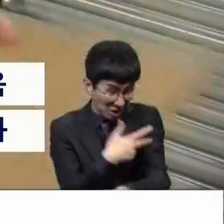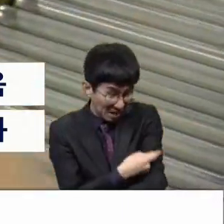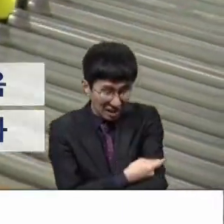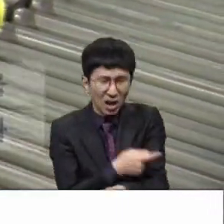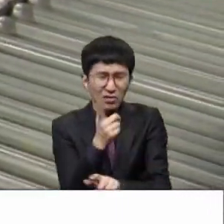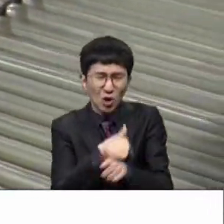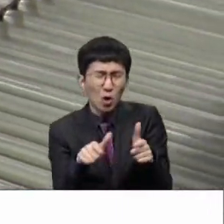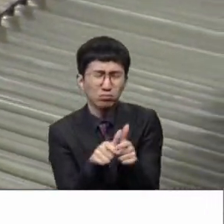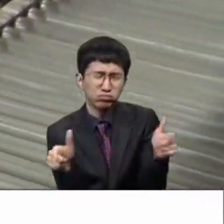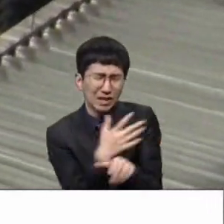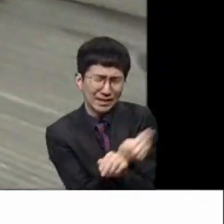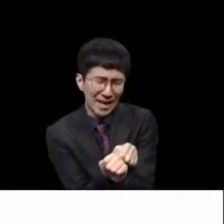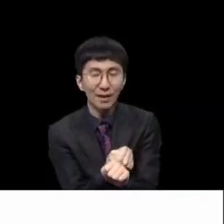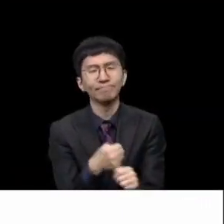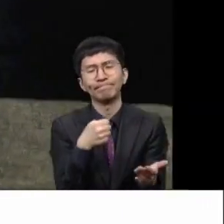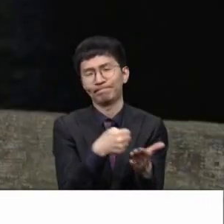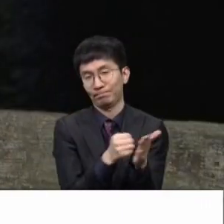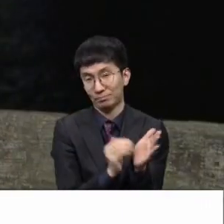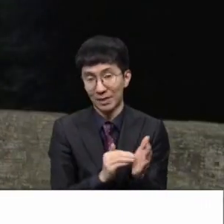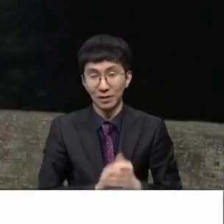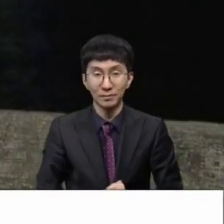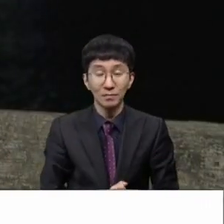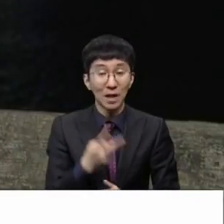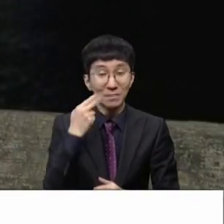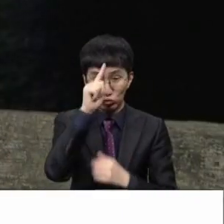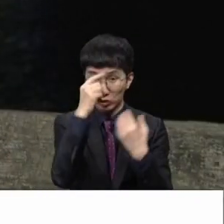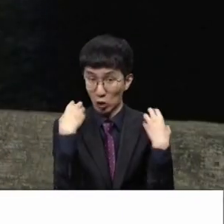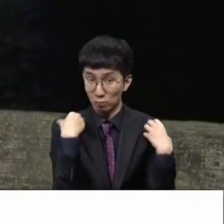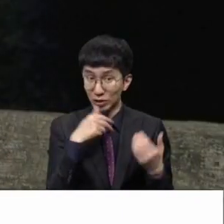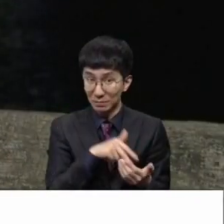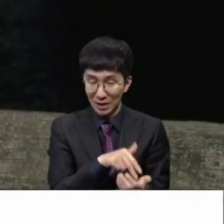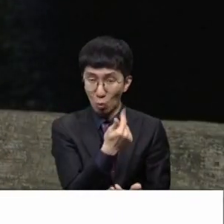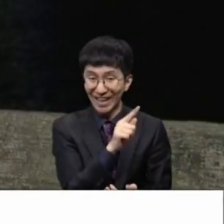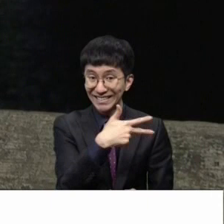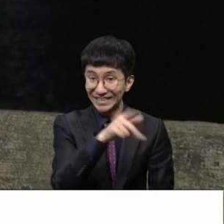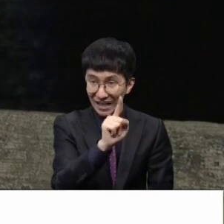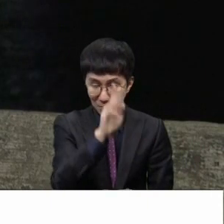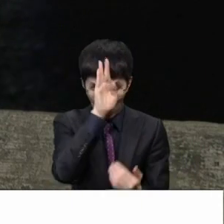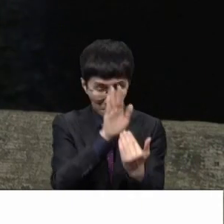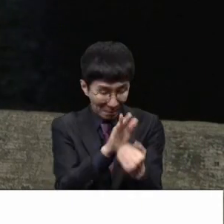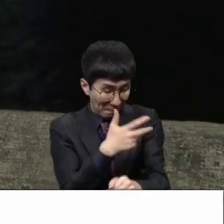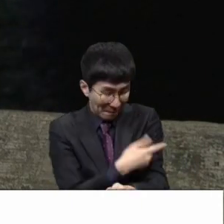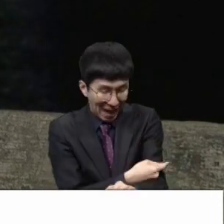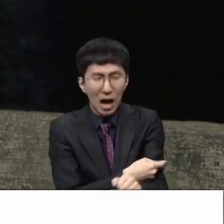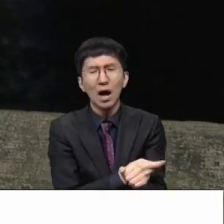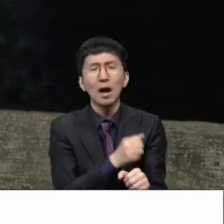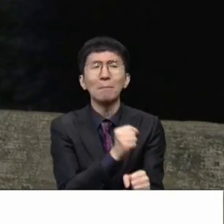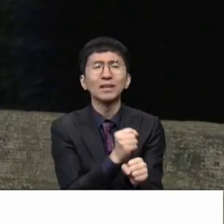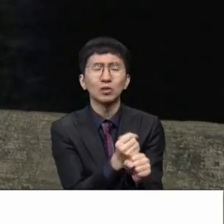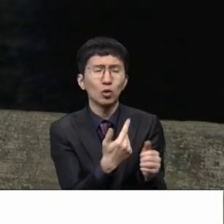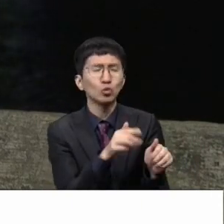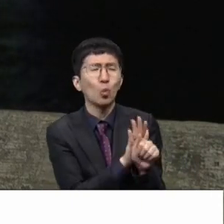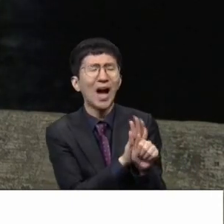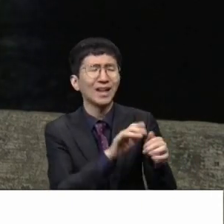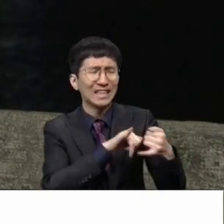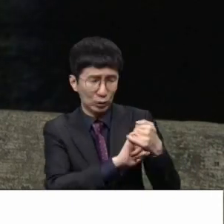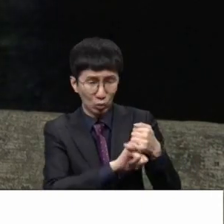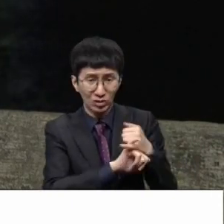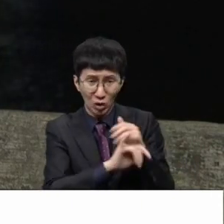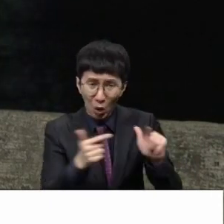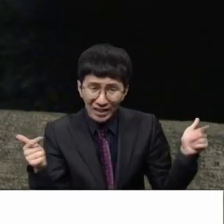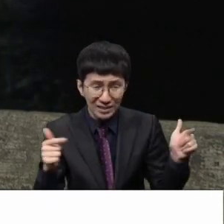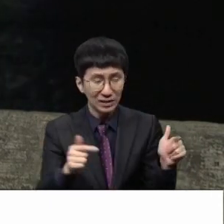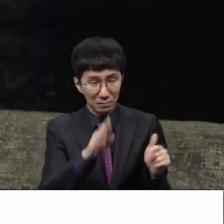추가로 계약하기로 했습니다. 미국 정부가 화이자사의 백신 원료 공급을 돕겠다는 약속까지 하는 등